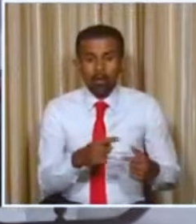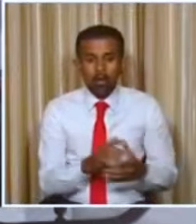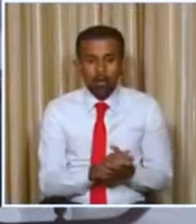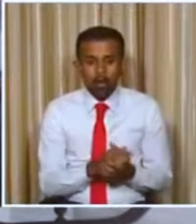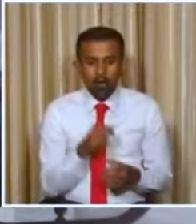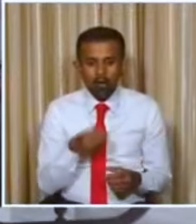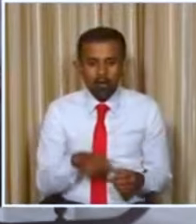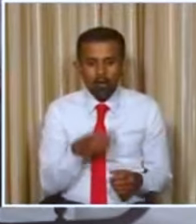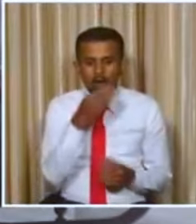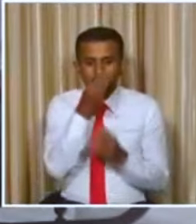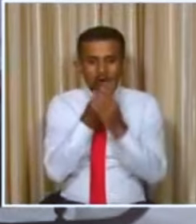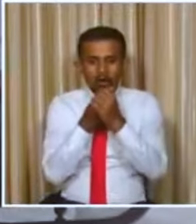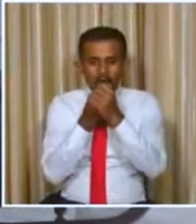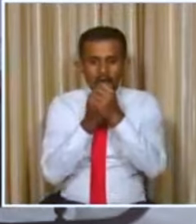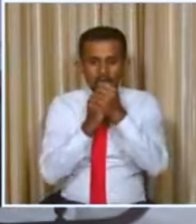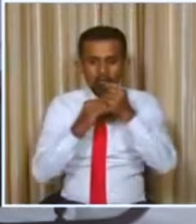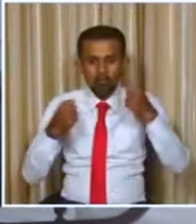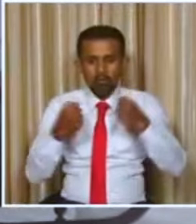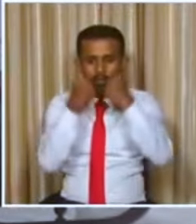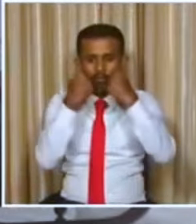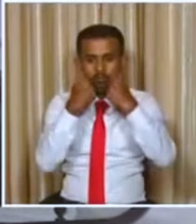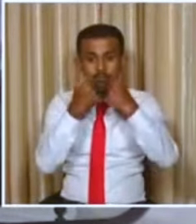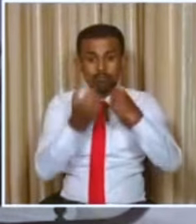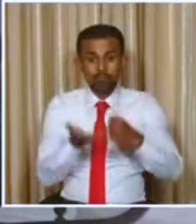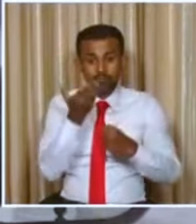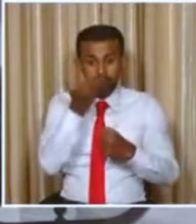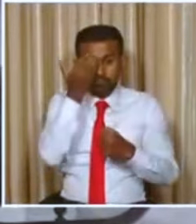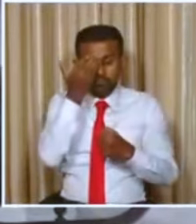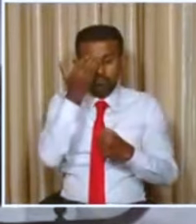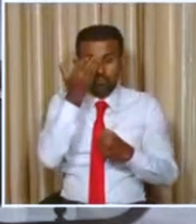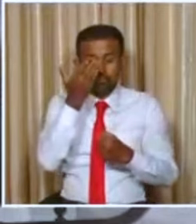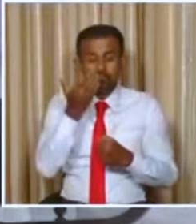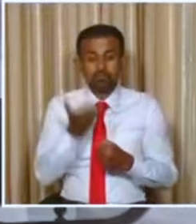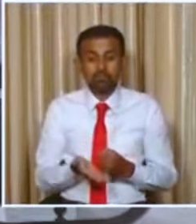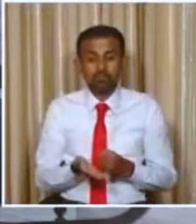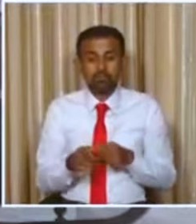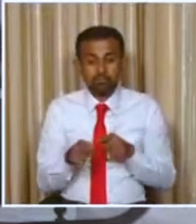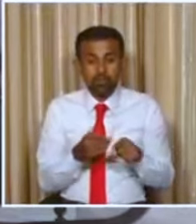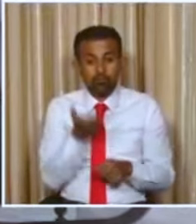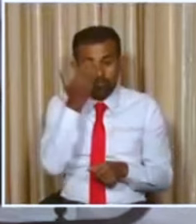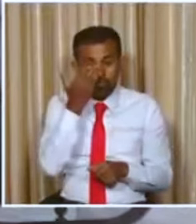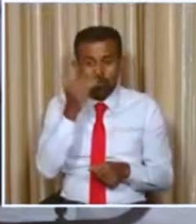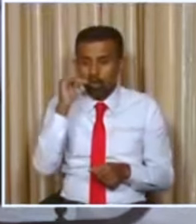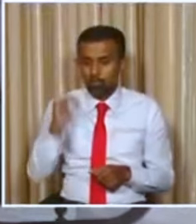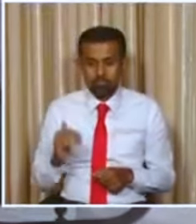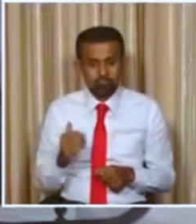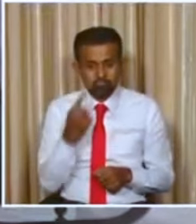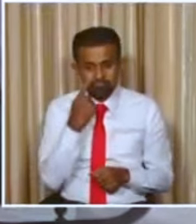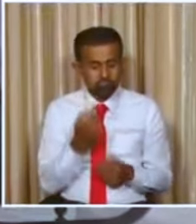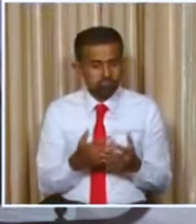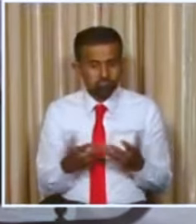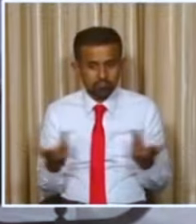முன்னேறப்போவதில்லை. ஆகவே நீங்கள் தயவு செய்து தமிழர்களோடு ஒரு புரிந்துணர்வுக்கு வருவதற்கு நடவடிக்கைகளை எடுங்கள். இந்த ஒட்டியாட்சி முறைமையை